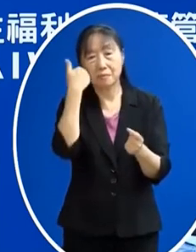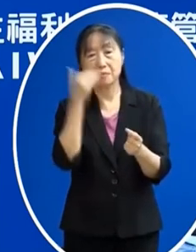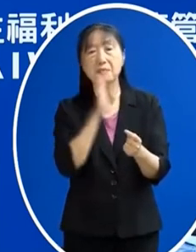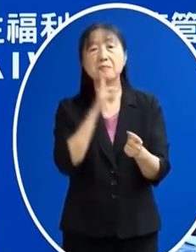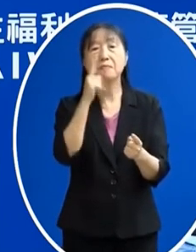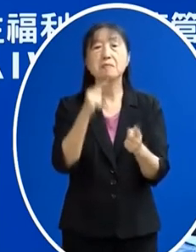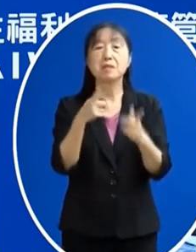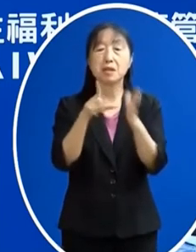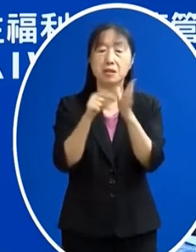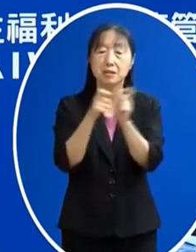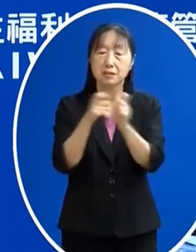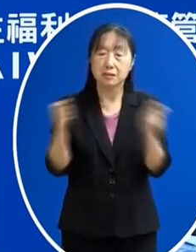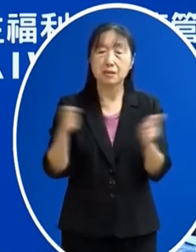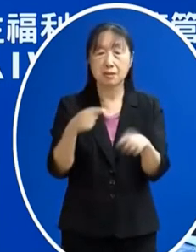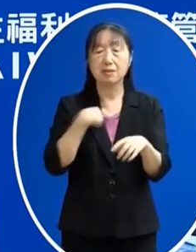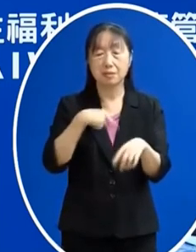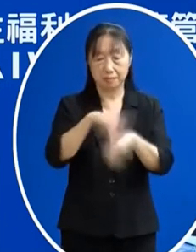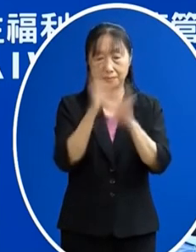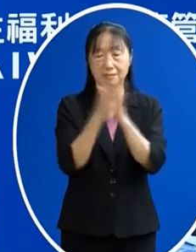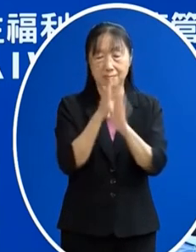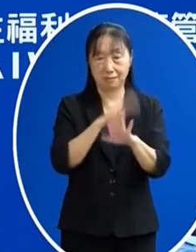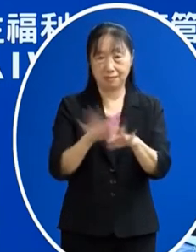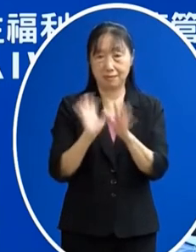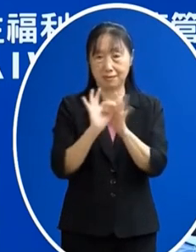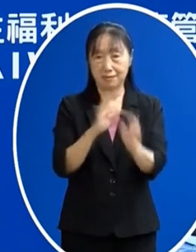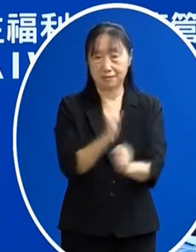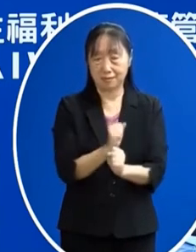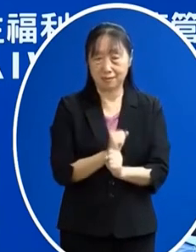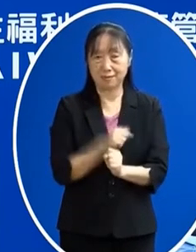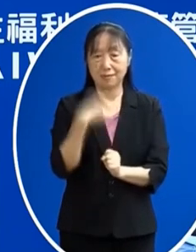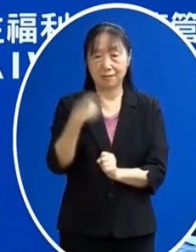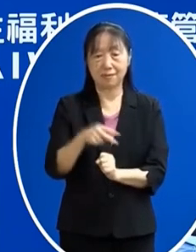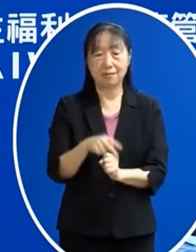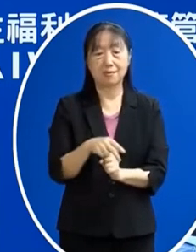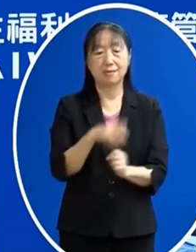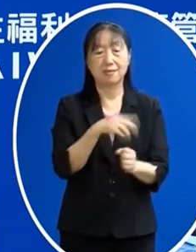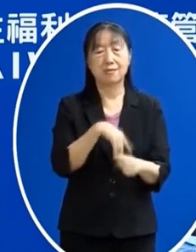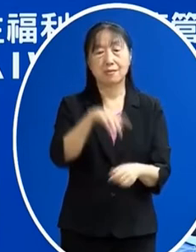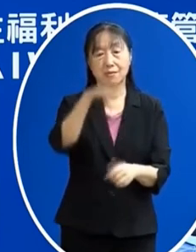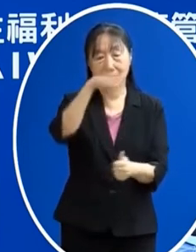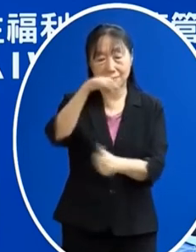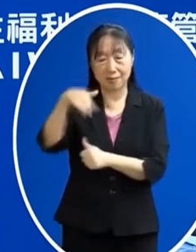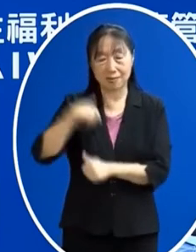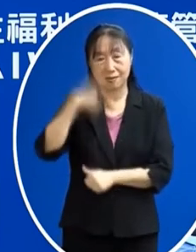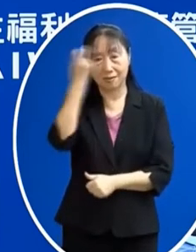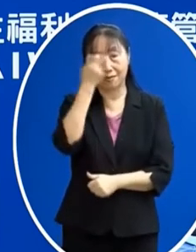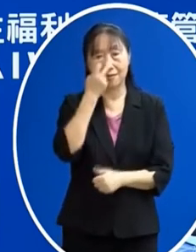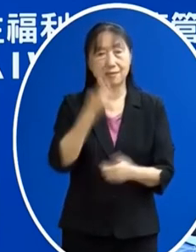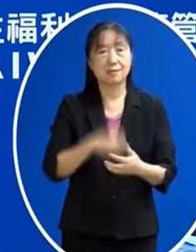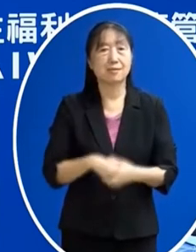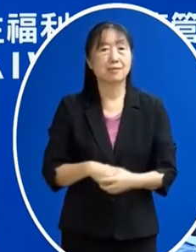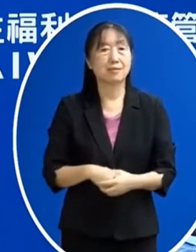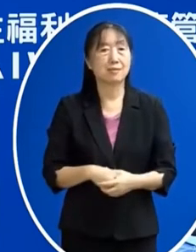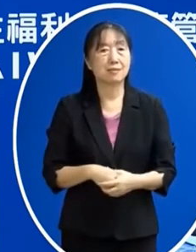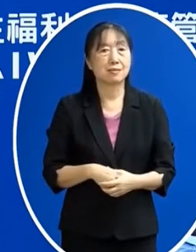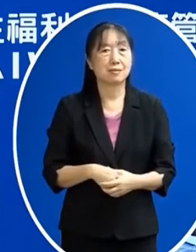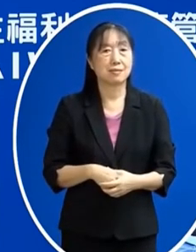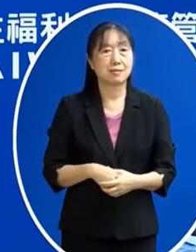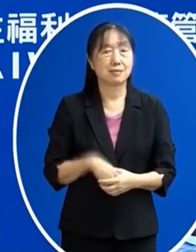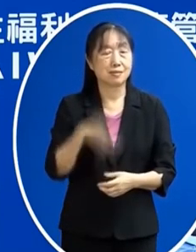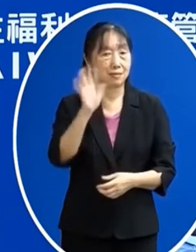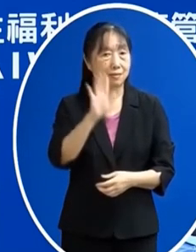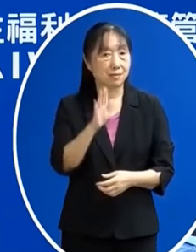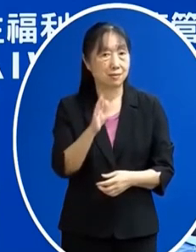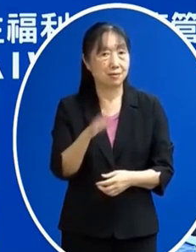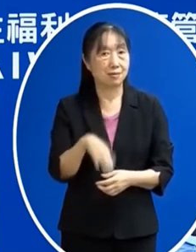那当然一直要滚动式的做居家隔离的动作。然后第二个当然这里面当然在问就